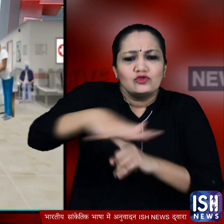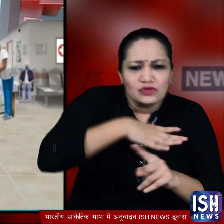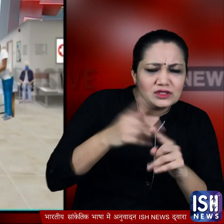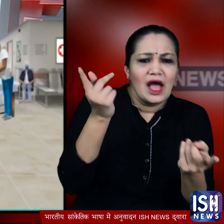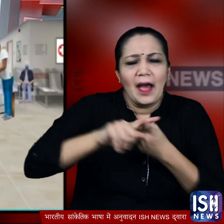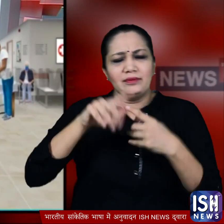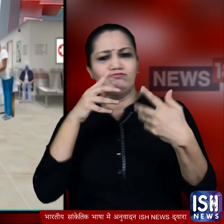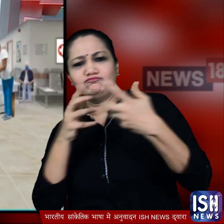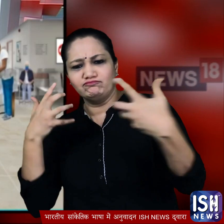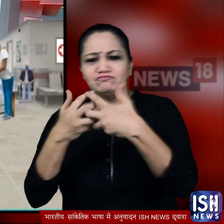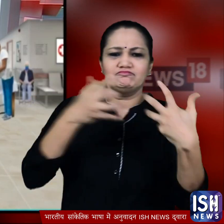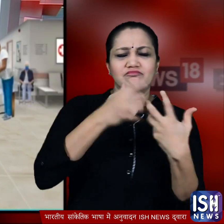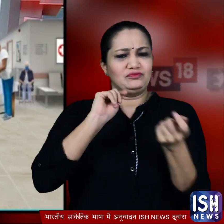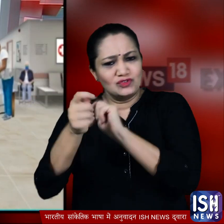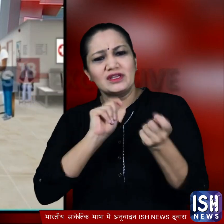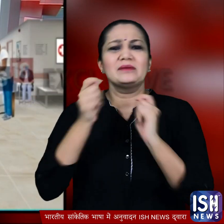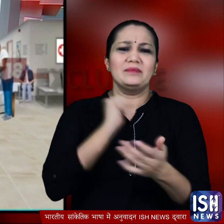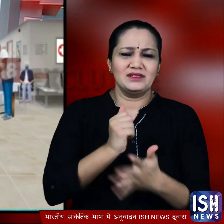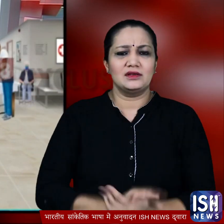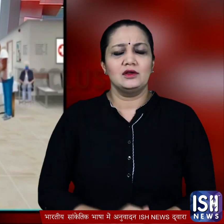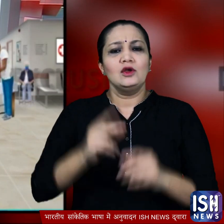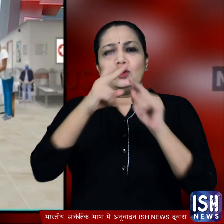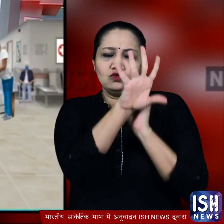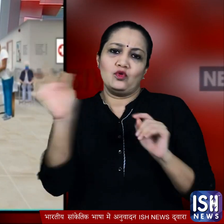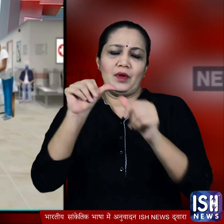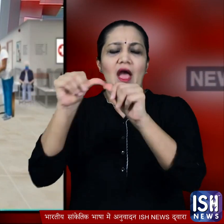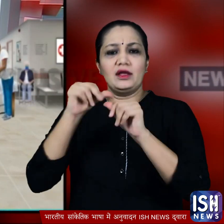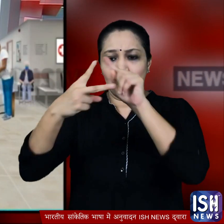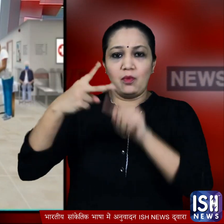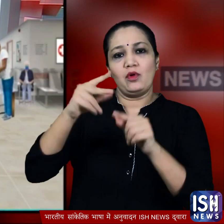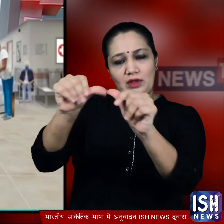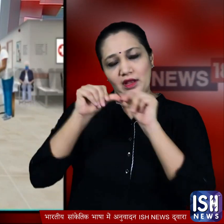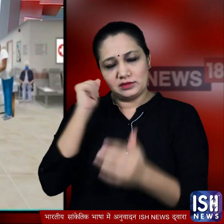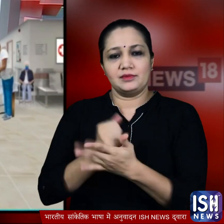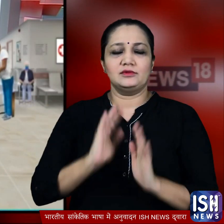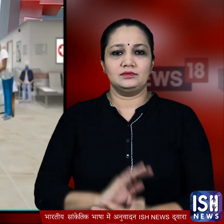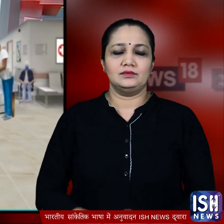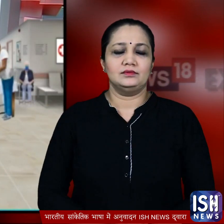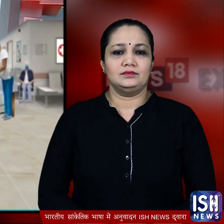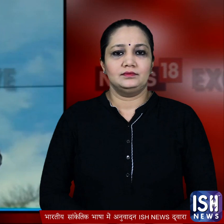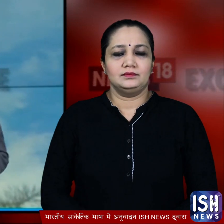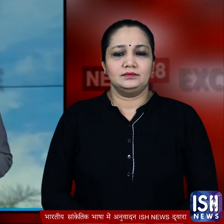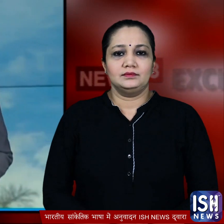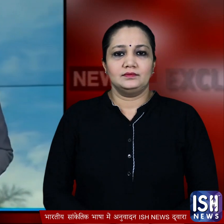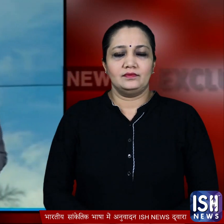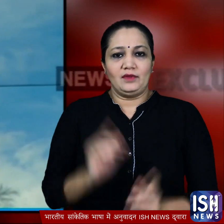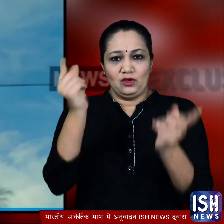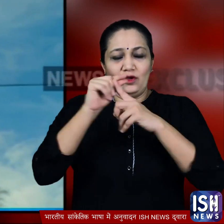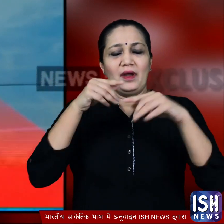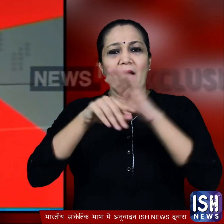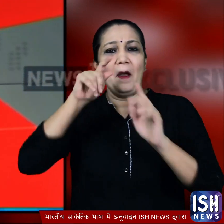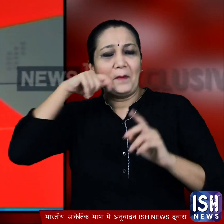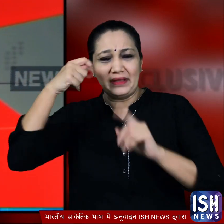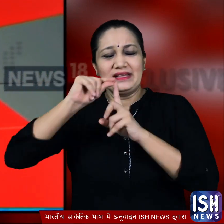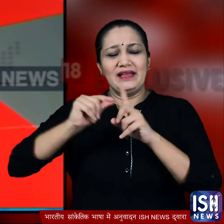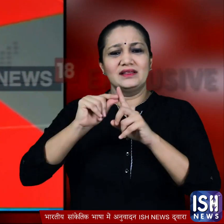से बदल सके। सुप्रीम कोर्ट ने 2 हफ्तों में सरकार से इन दोनों मुद्दों पर जवाब मांगा। यूपी में पंचायत